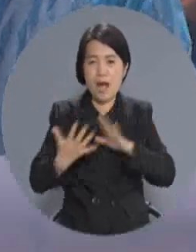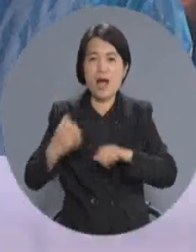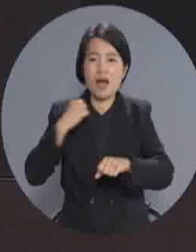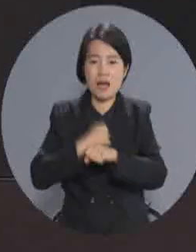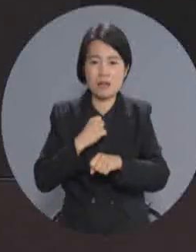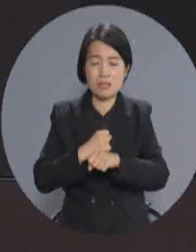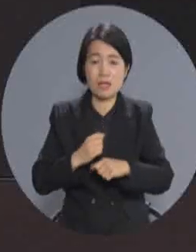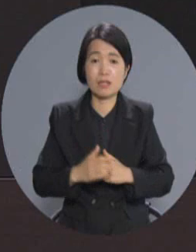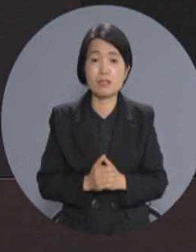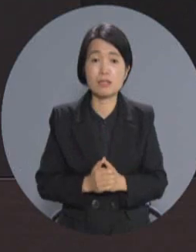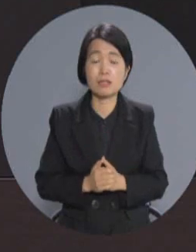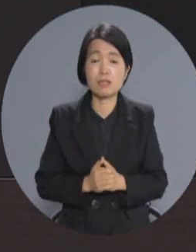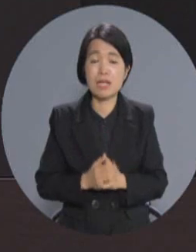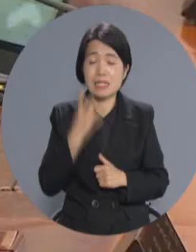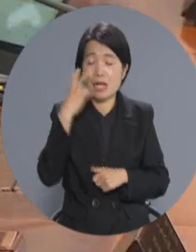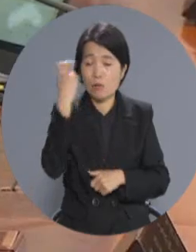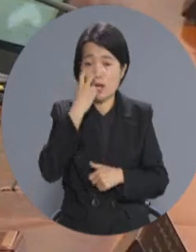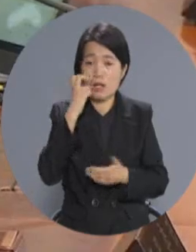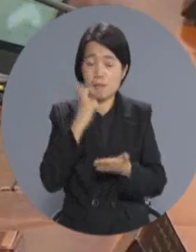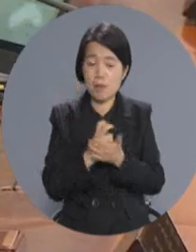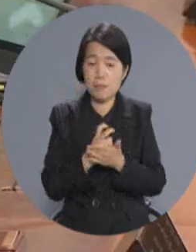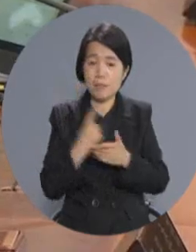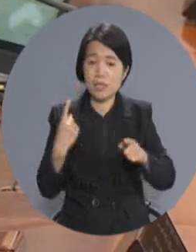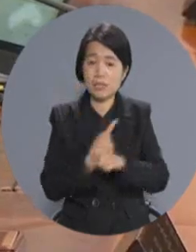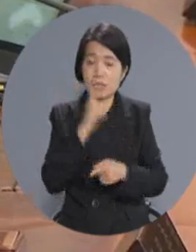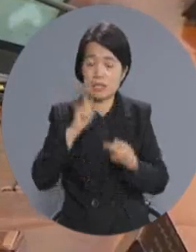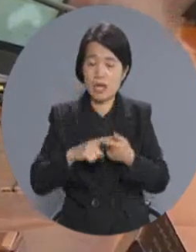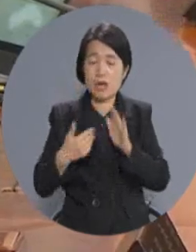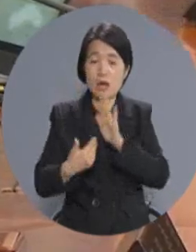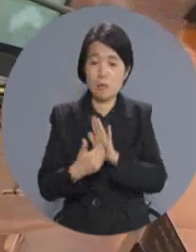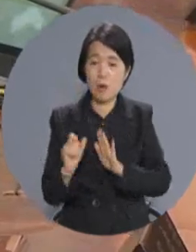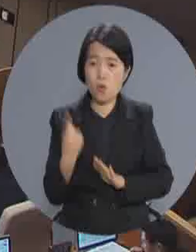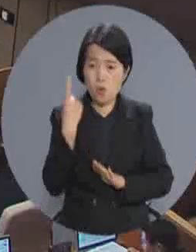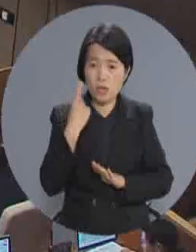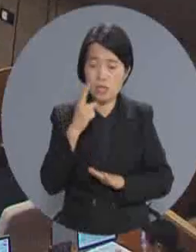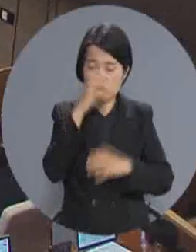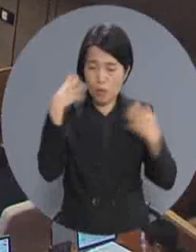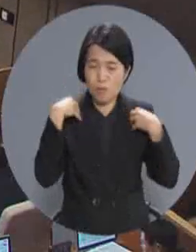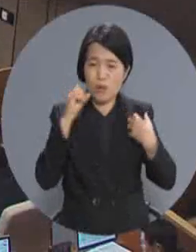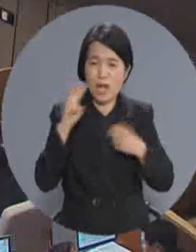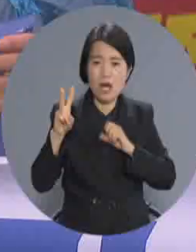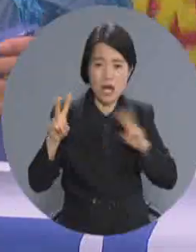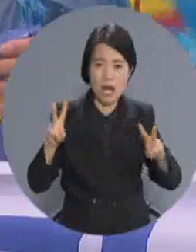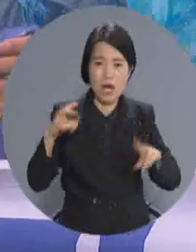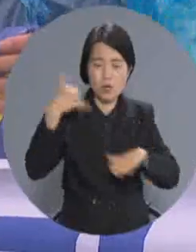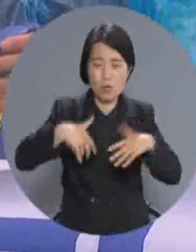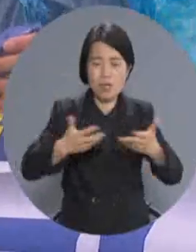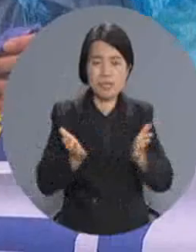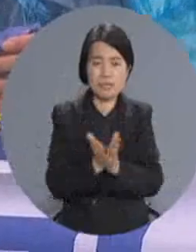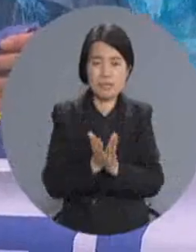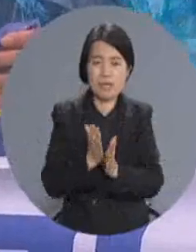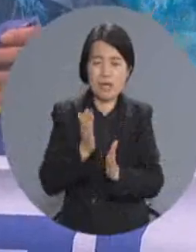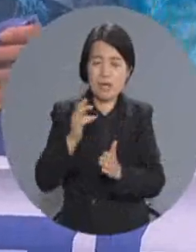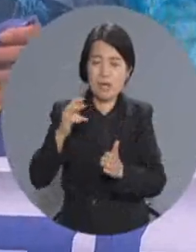것이다. 양곡관리법 개정안에 대한 거부권 행사가 정부 여당과 야당, 농민단체 간의